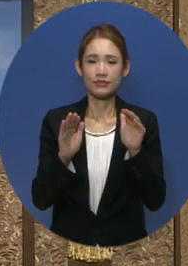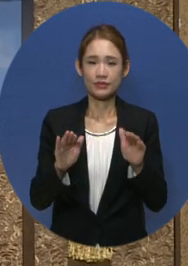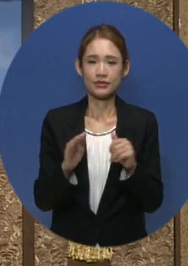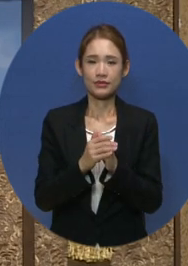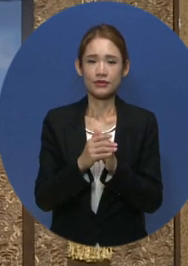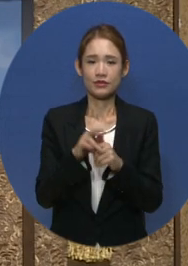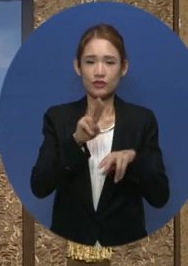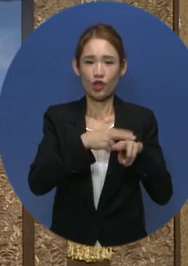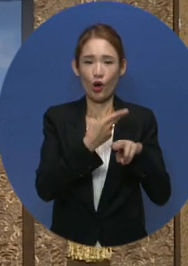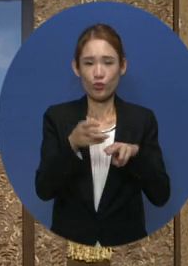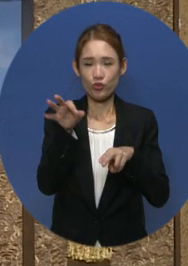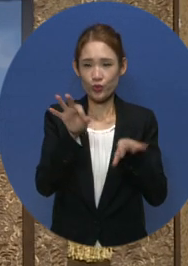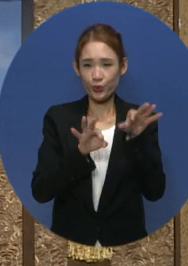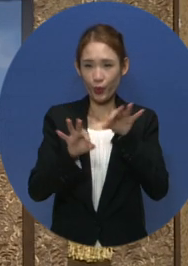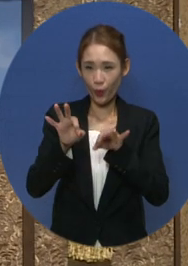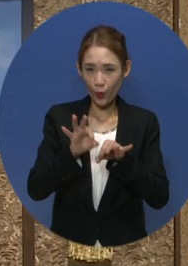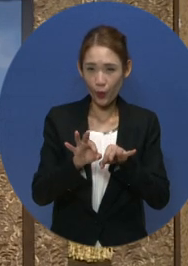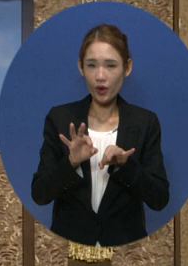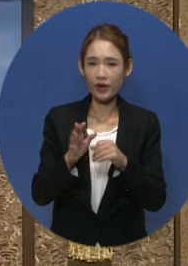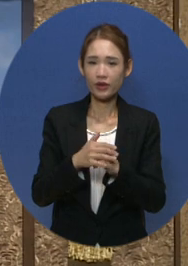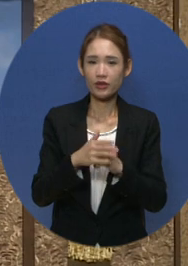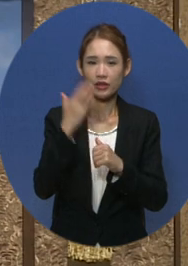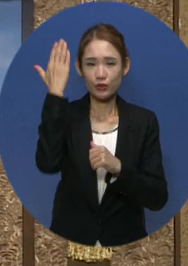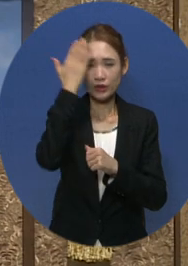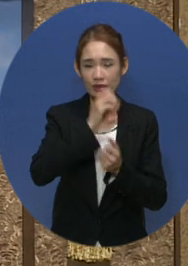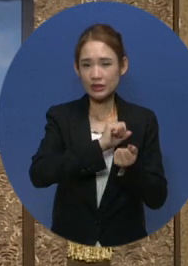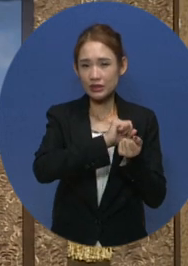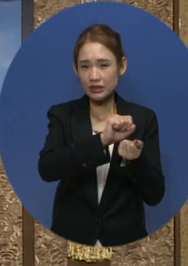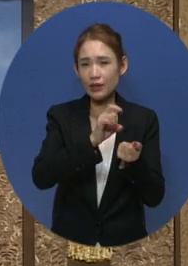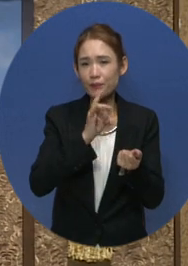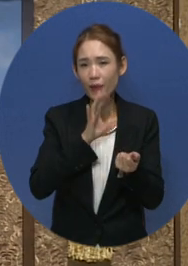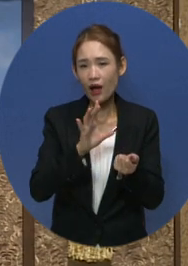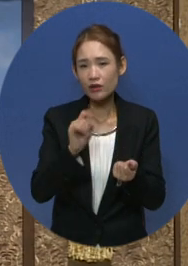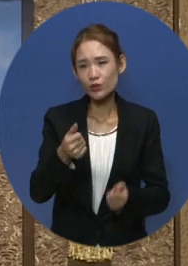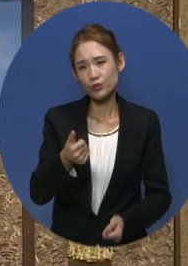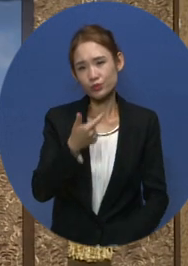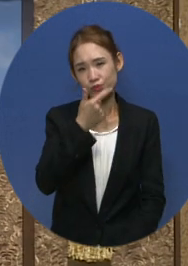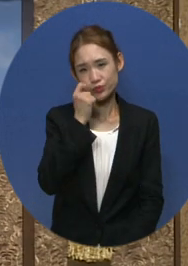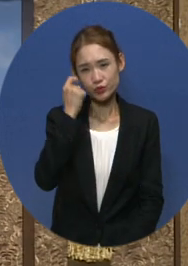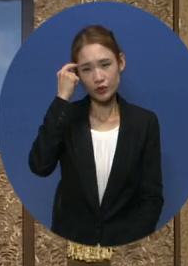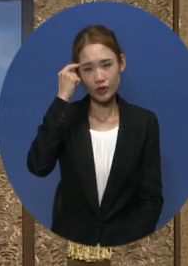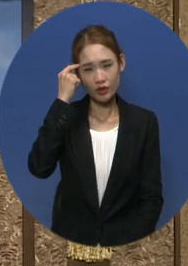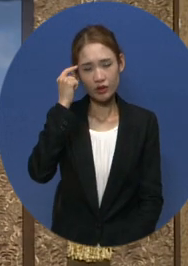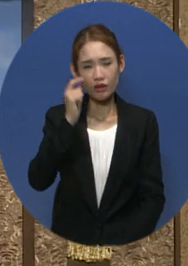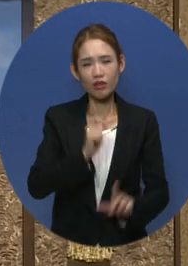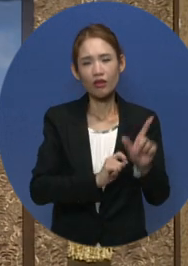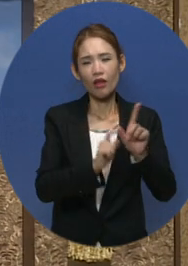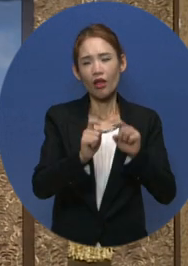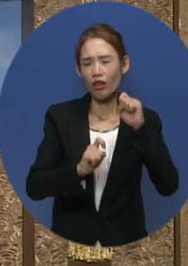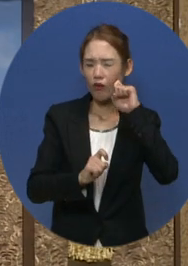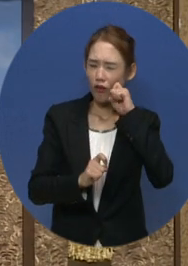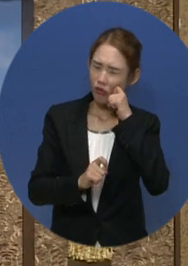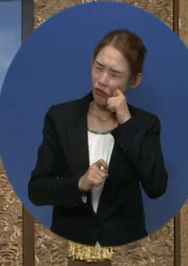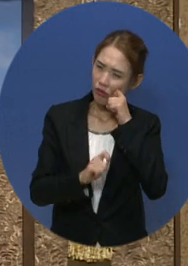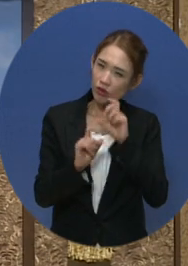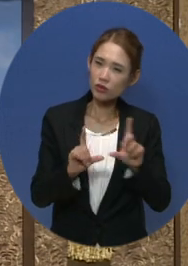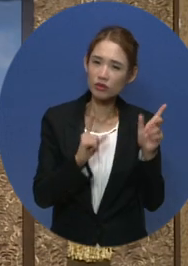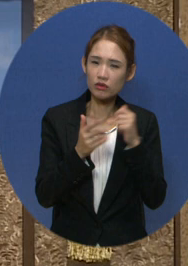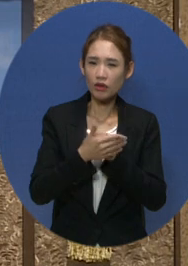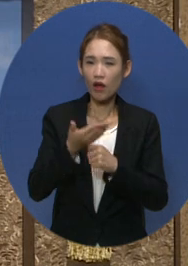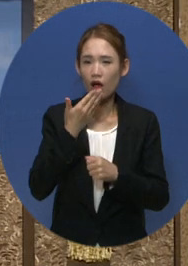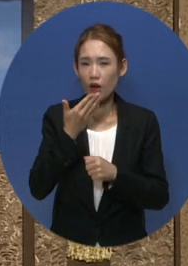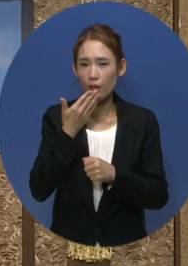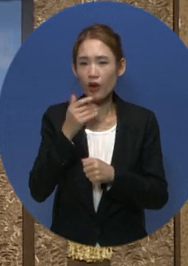선물금을 모으는 것은 위생 키트만 보내서는 안 될 것 같더라고요. 너무 다 어렵게 삽니다. 먹을 게 없습니다. 네. 그리고 일을 못